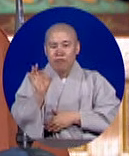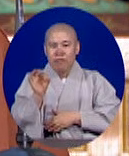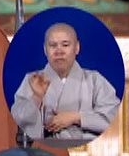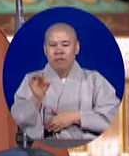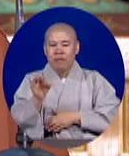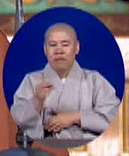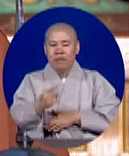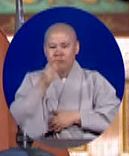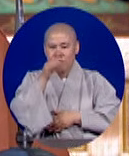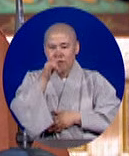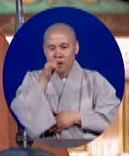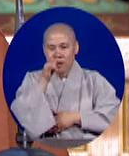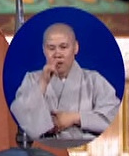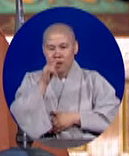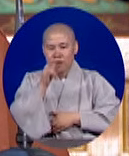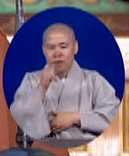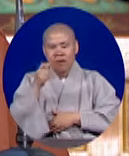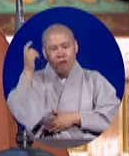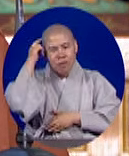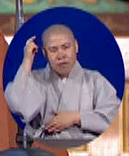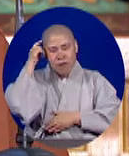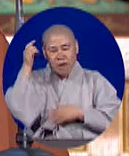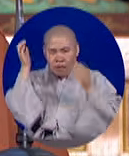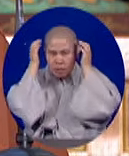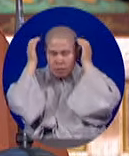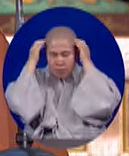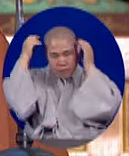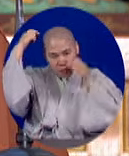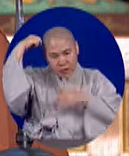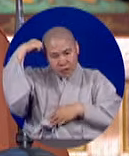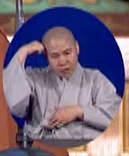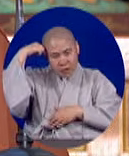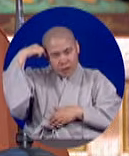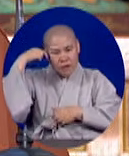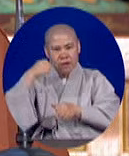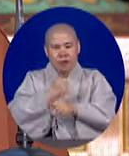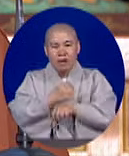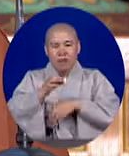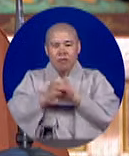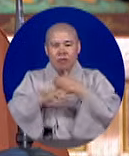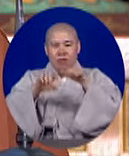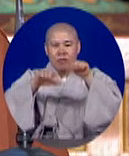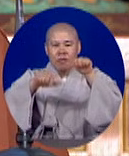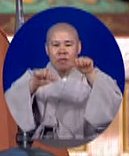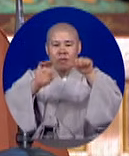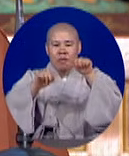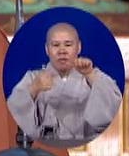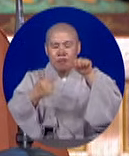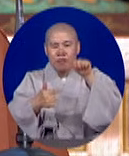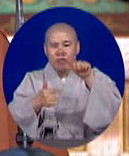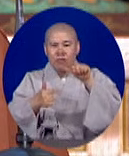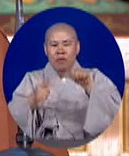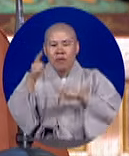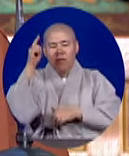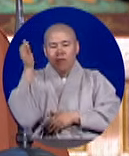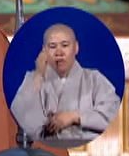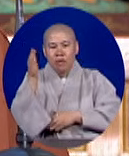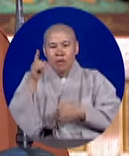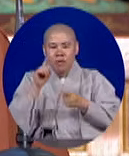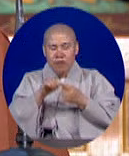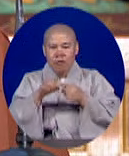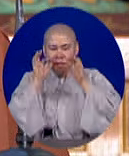근데 중생이 왜 고통을 느끼는가? 이 오온이 공함을 보지